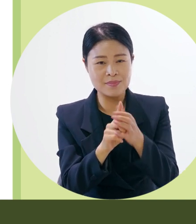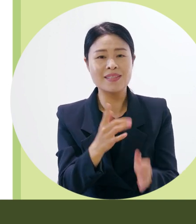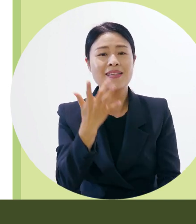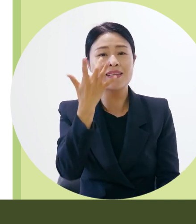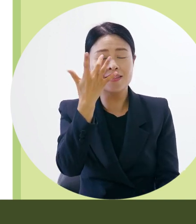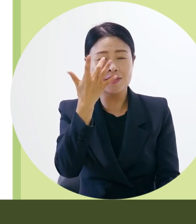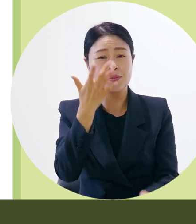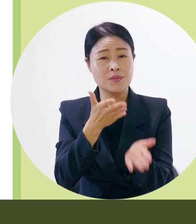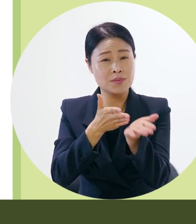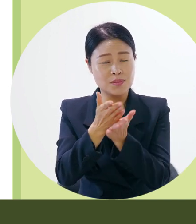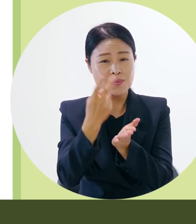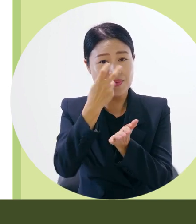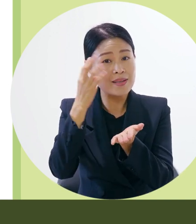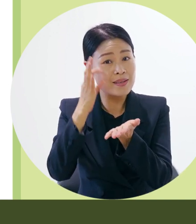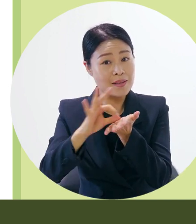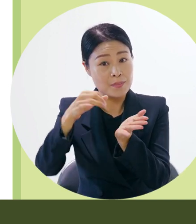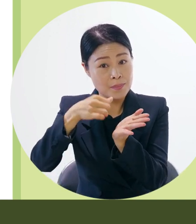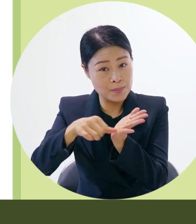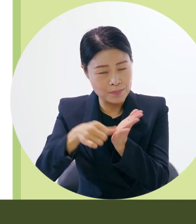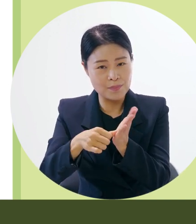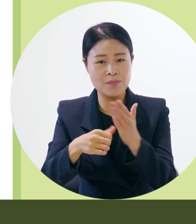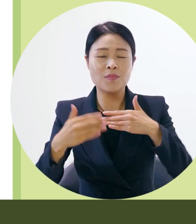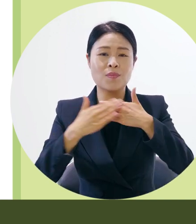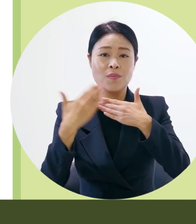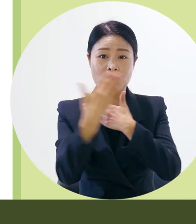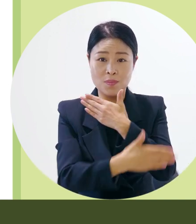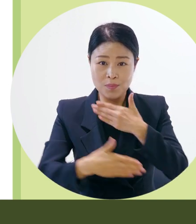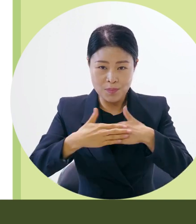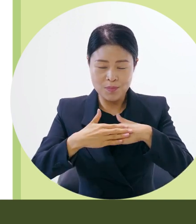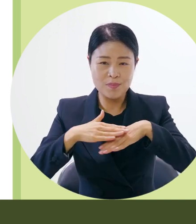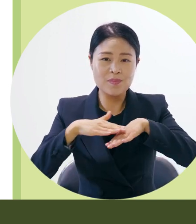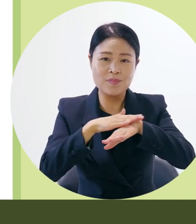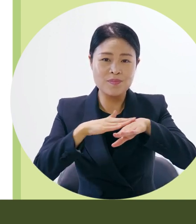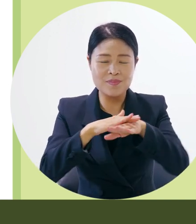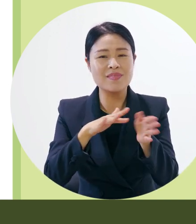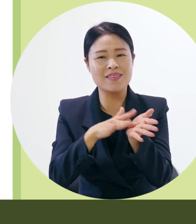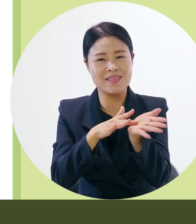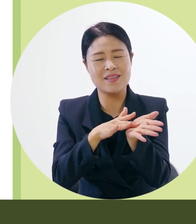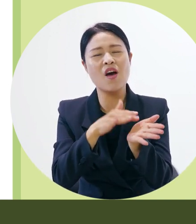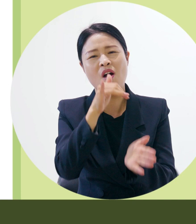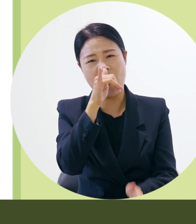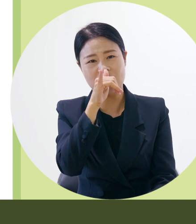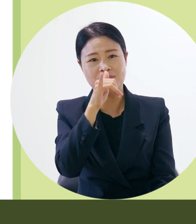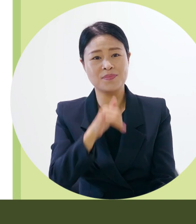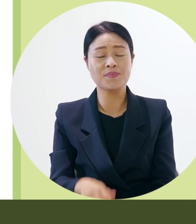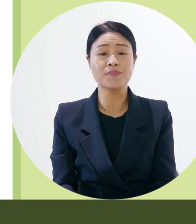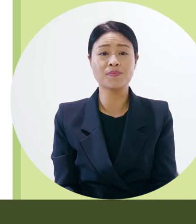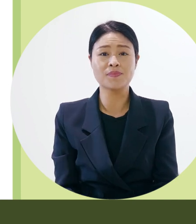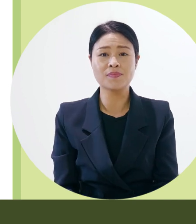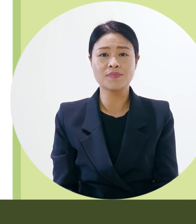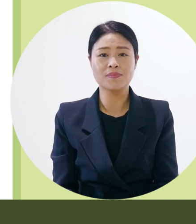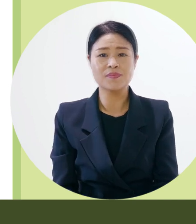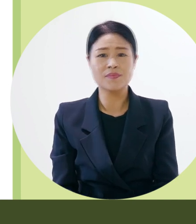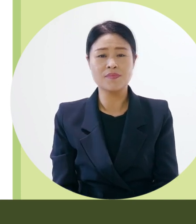탐폰, 콘택트 렌즈 관리용품, 외용 소독제가 있습니다.